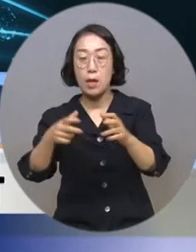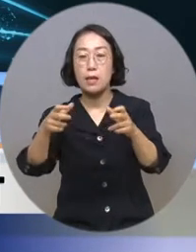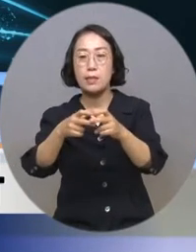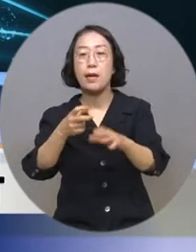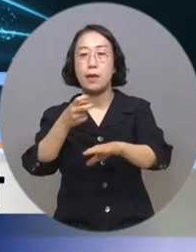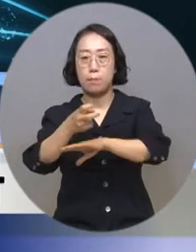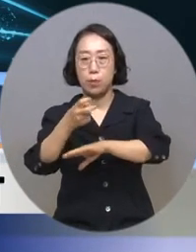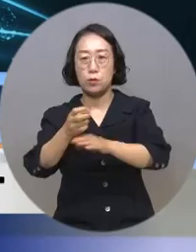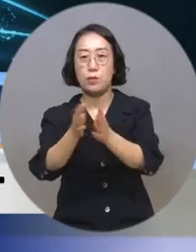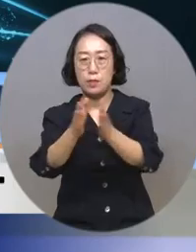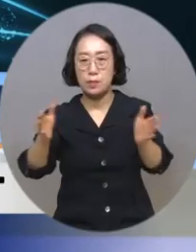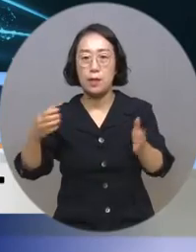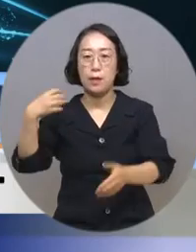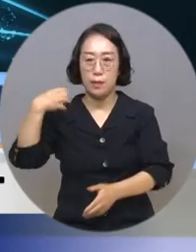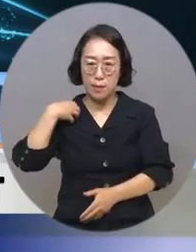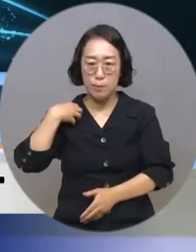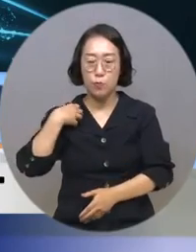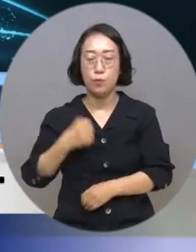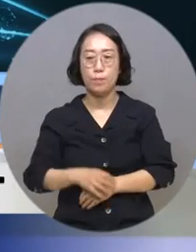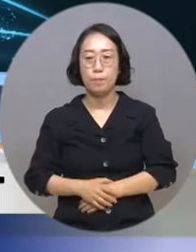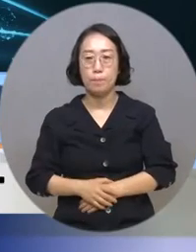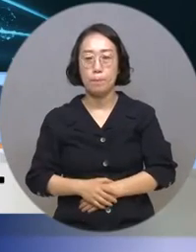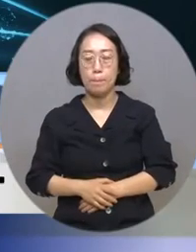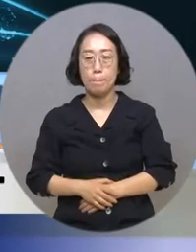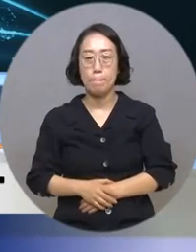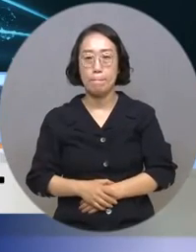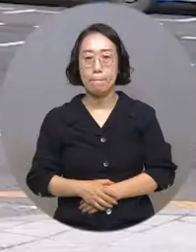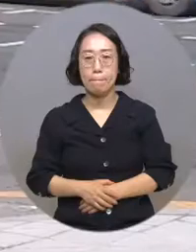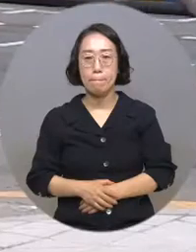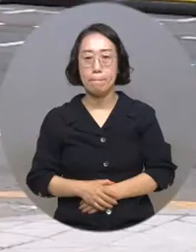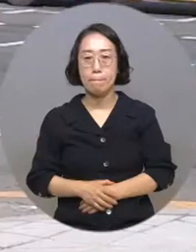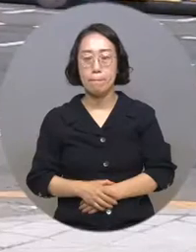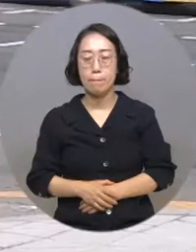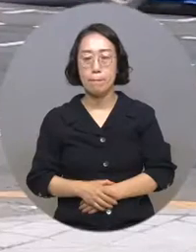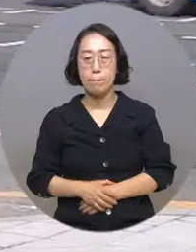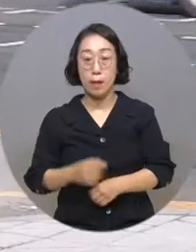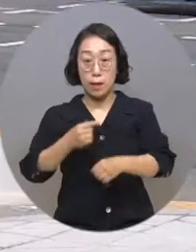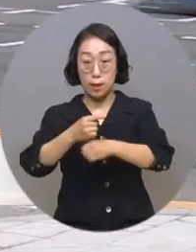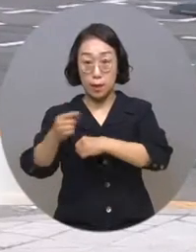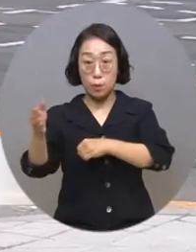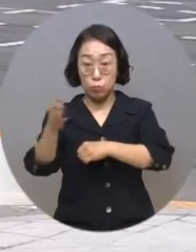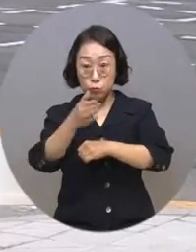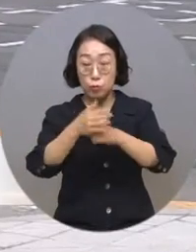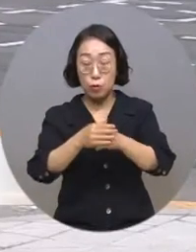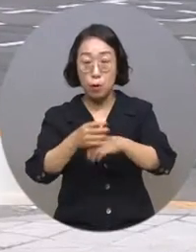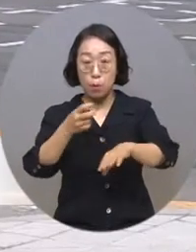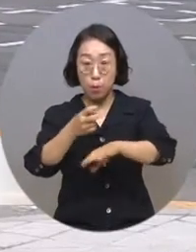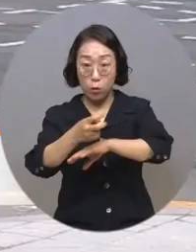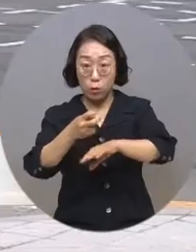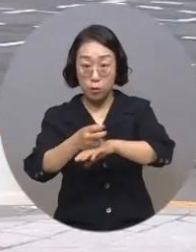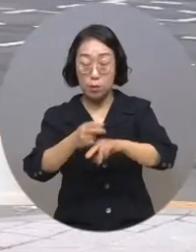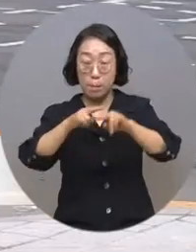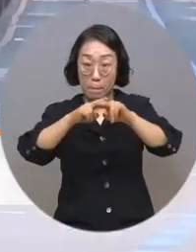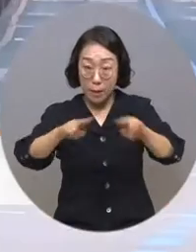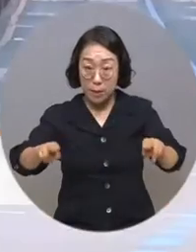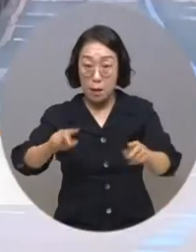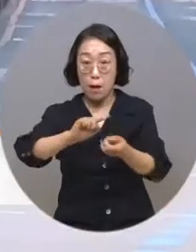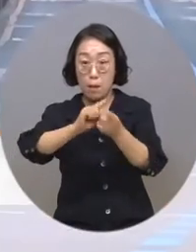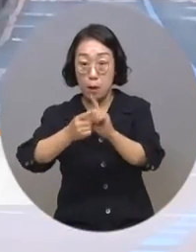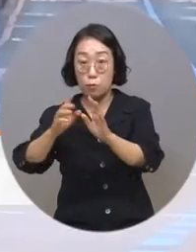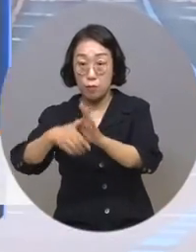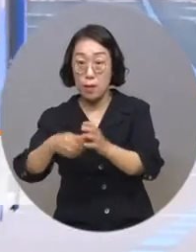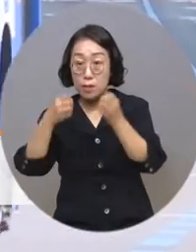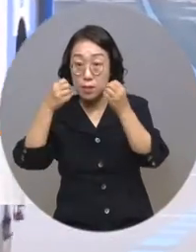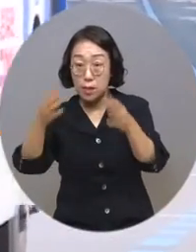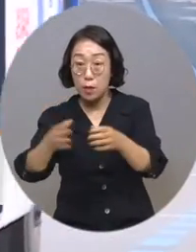됩니다 자세한 내용 박성용 기자가 전합니다 내년부터 시내 버스 등을 대패 차는 경우 저상버스